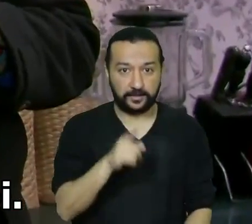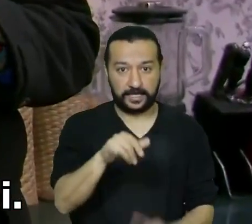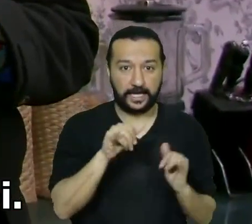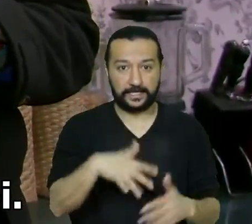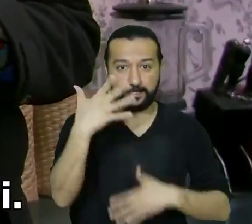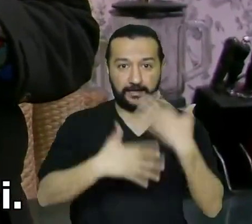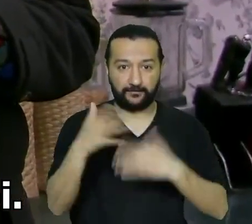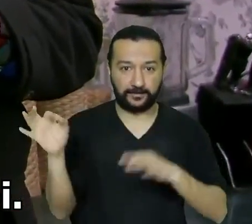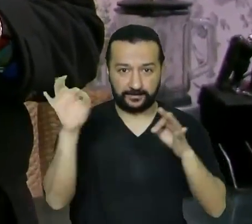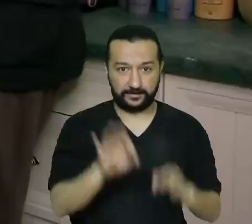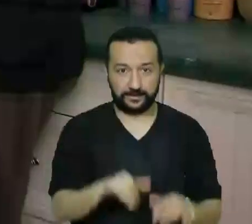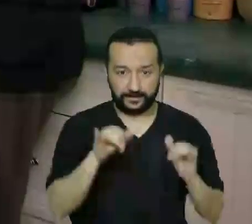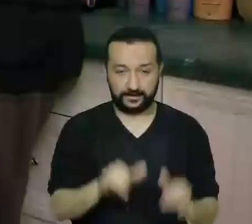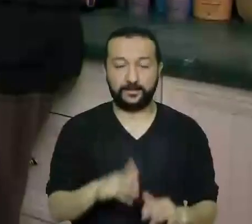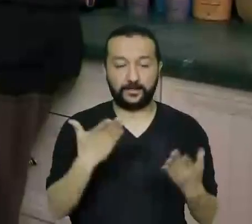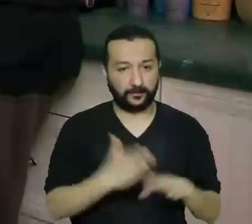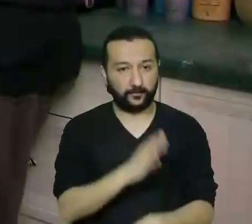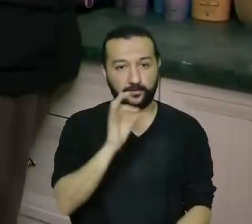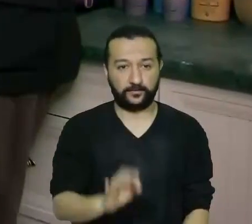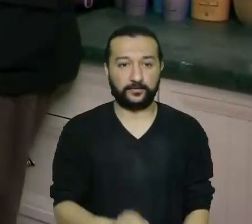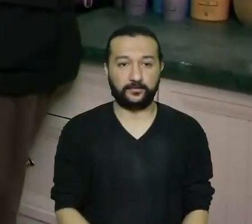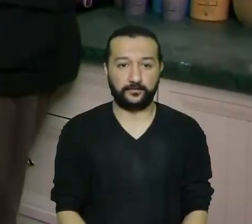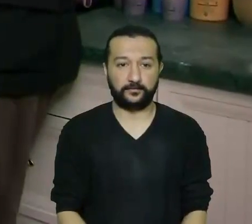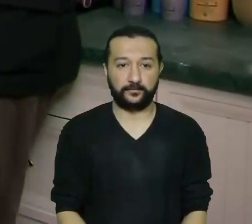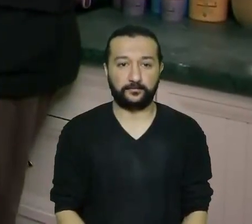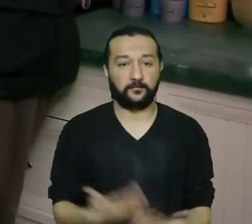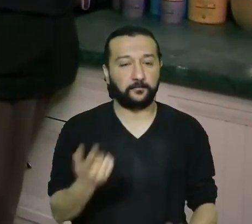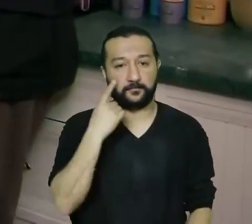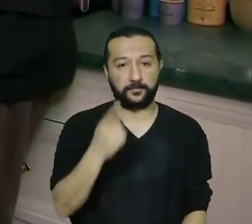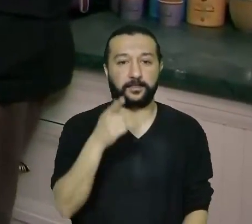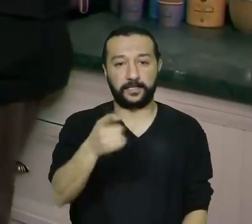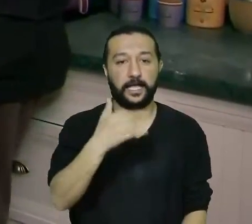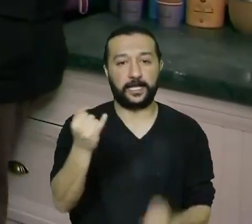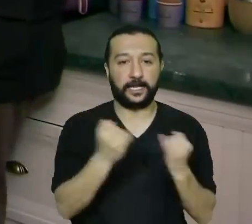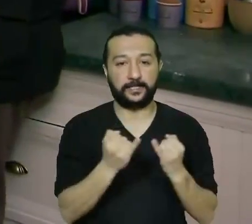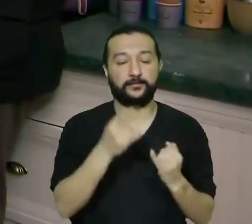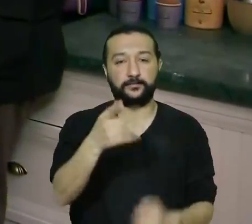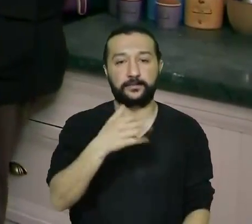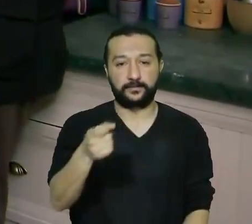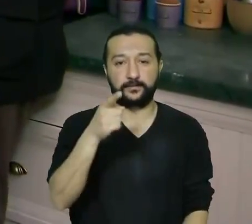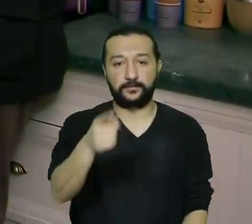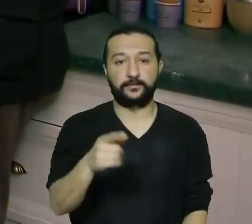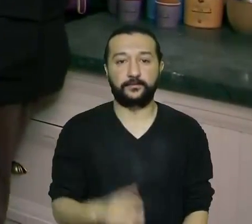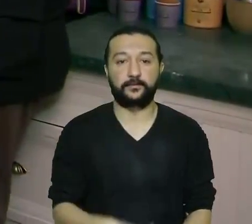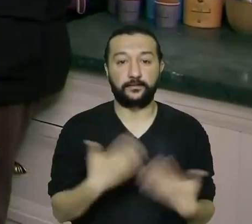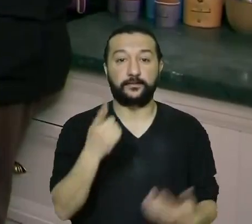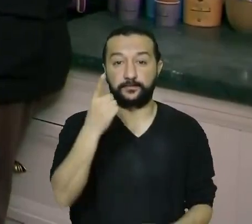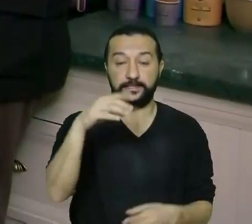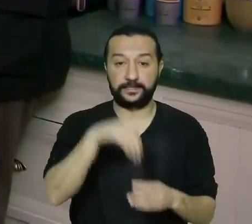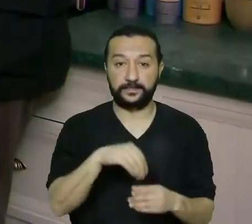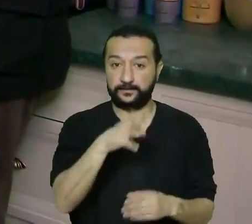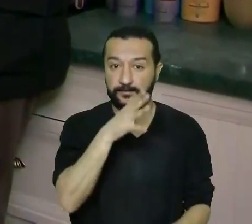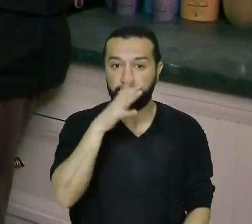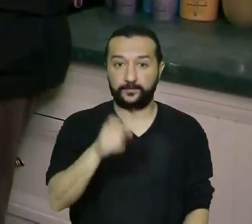aynı televizyondakiler gibi. He vallahi. Al kardeşim al. Sandviç. Ha bir de